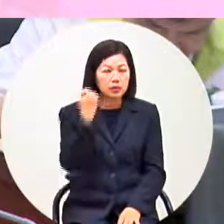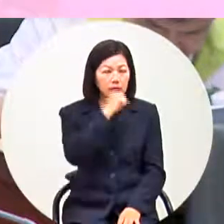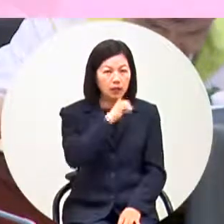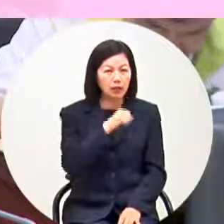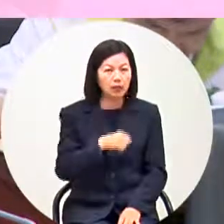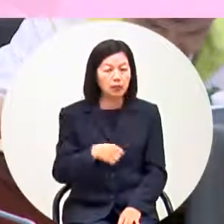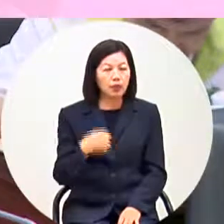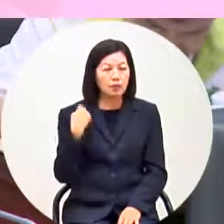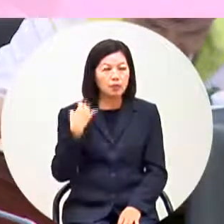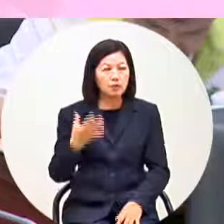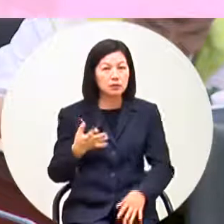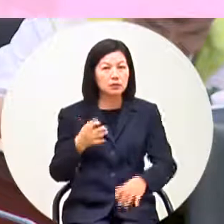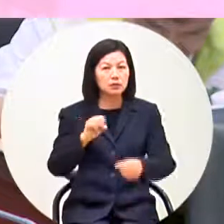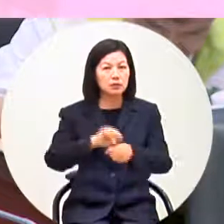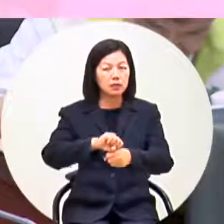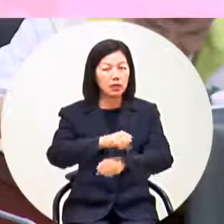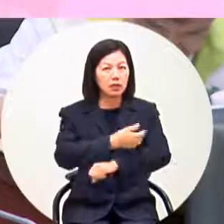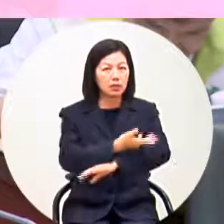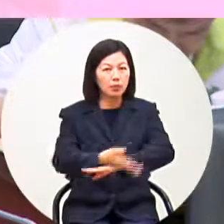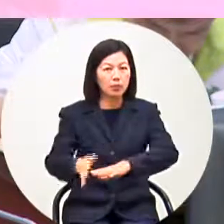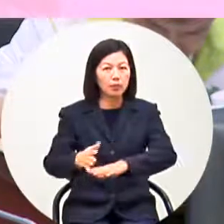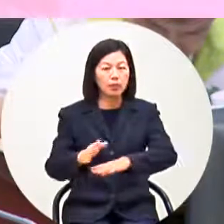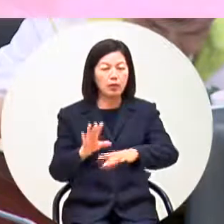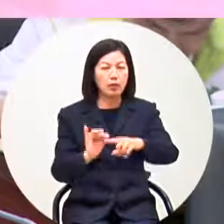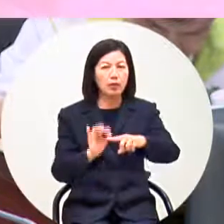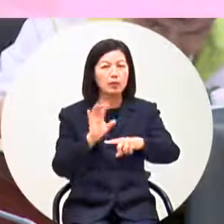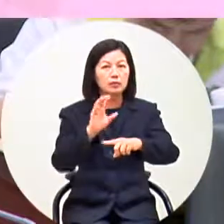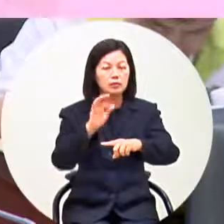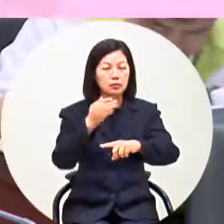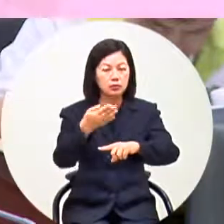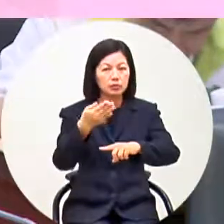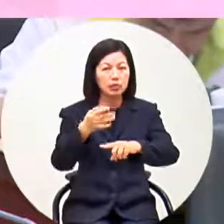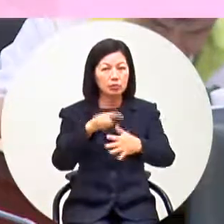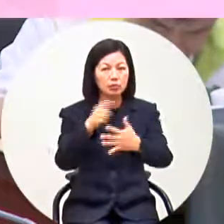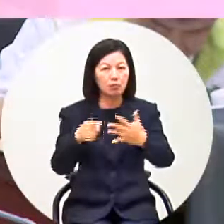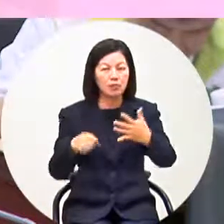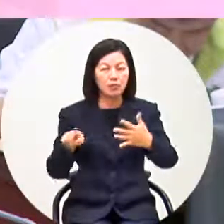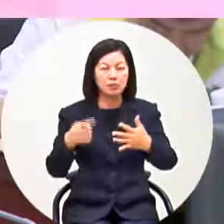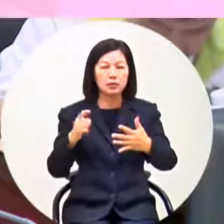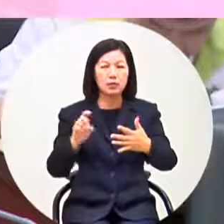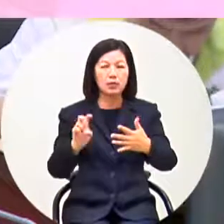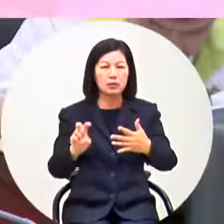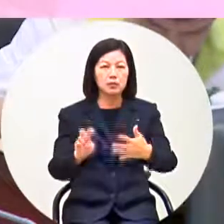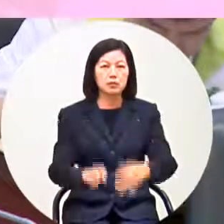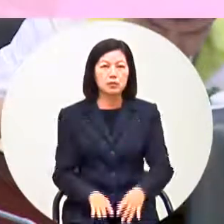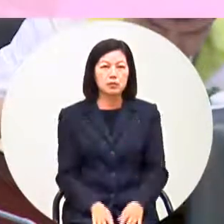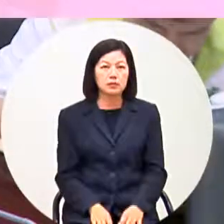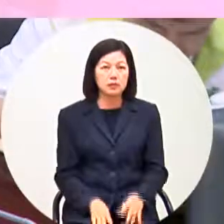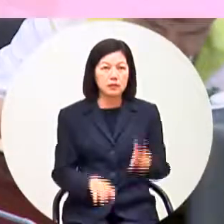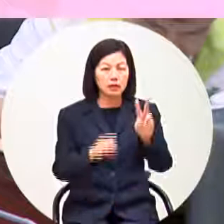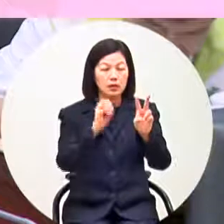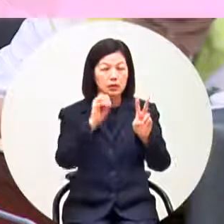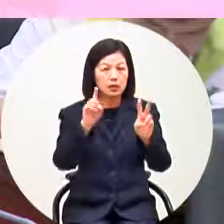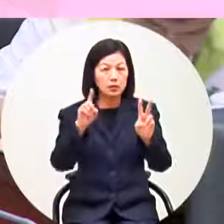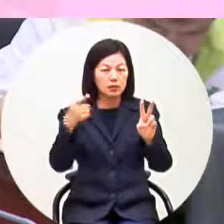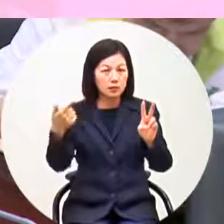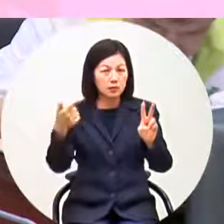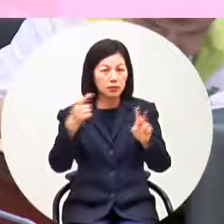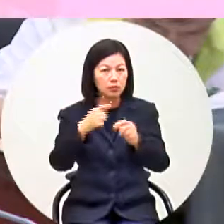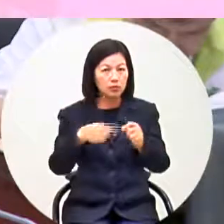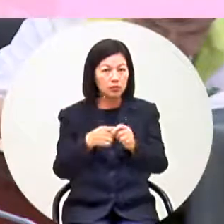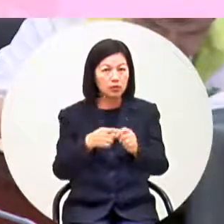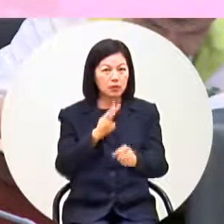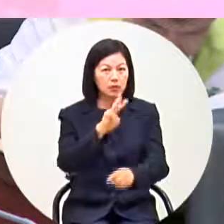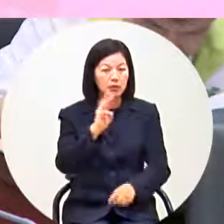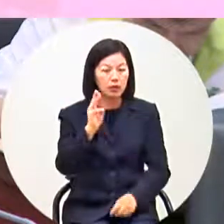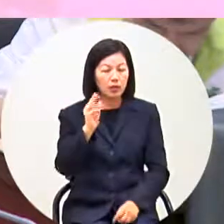差不多在9%左右，排名120名哦。那2016年 WHO 的资料哦，